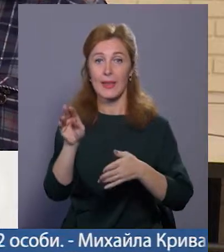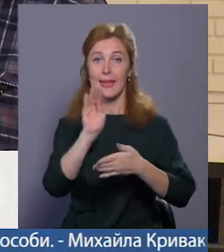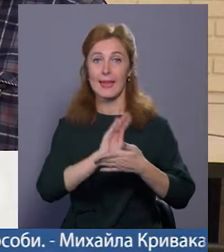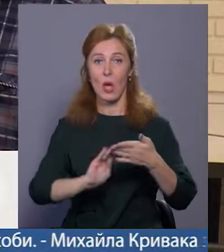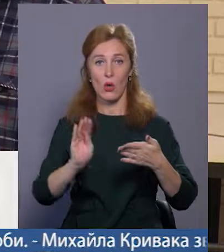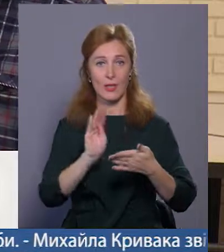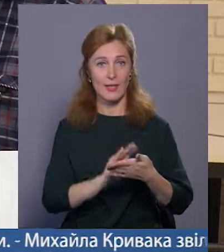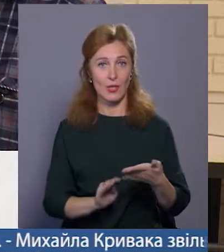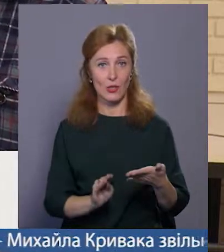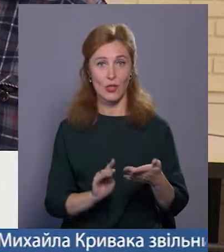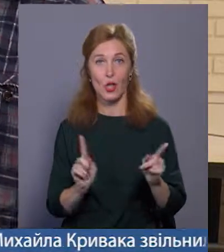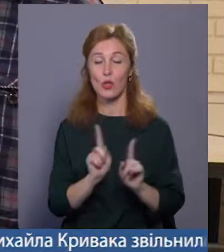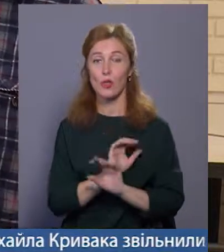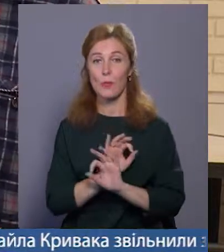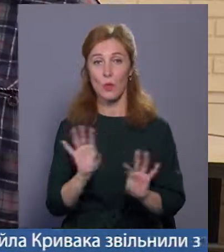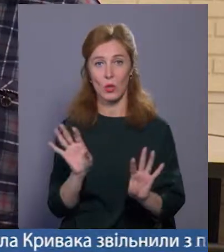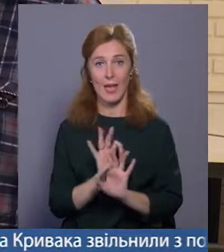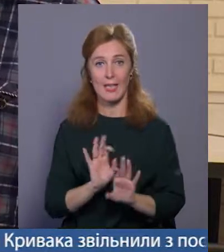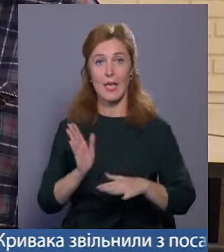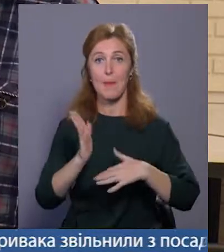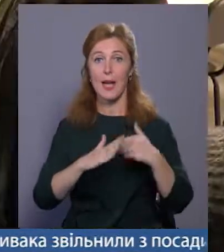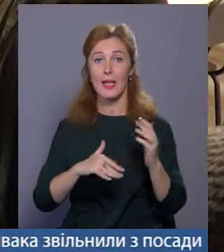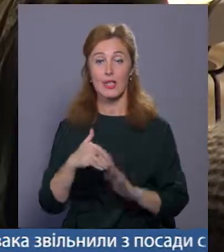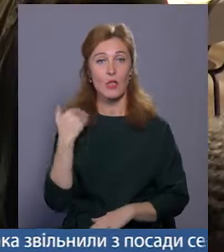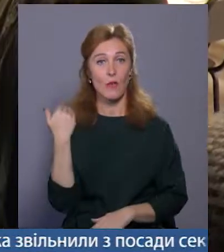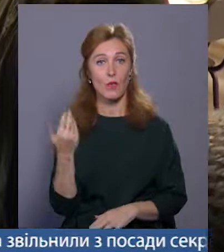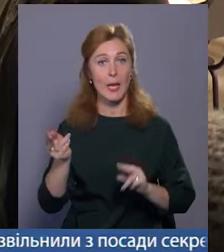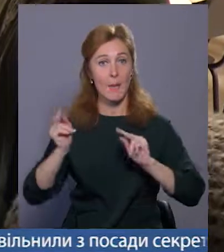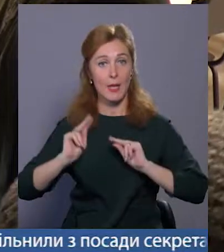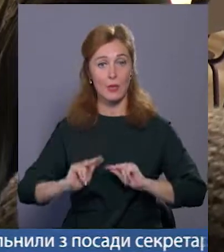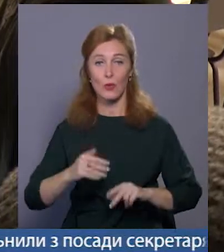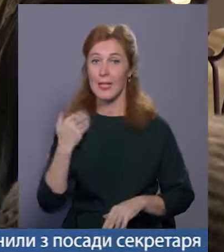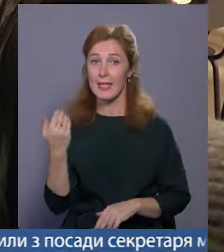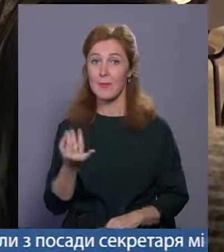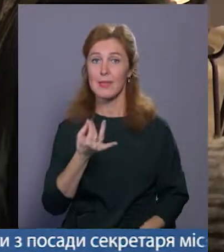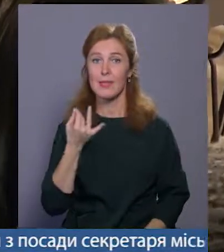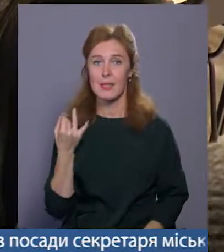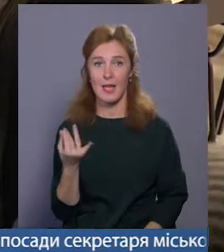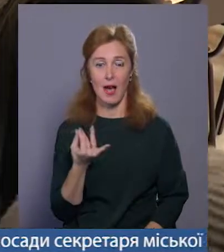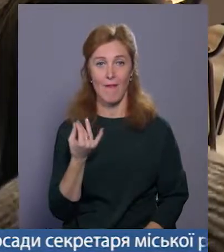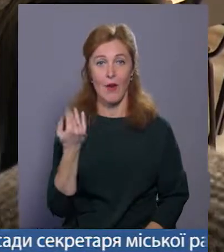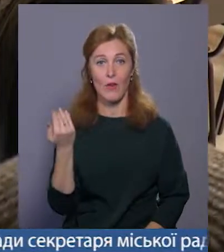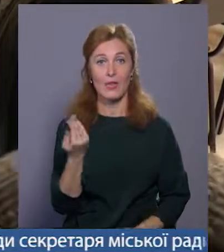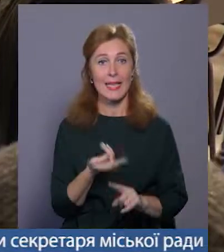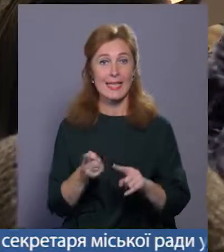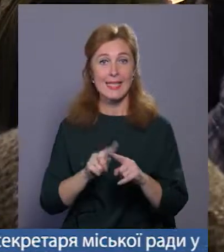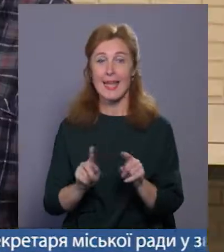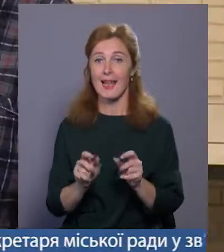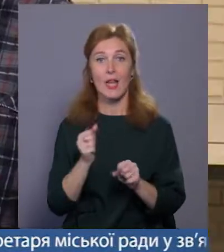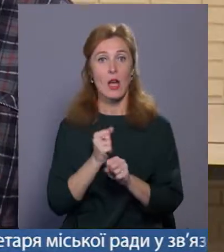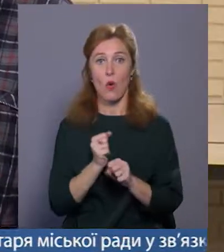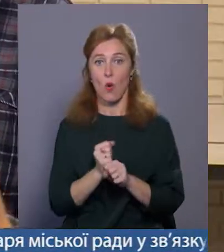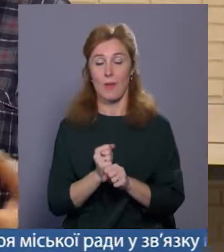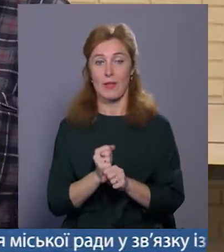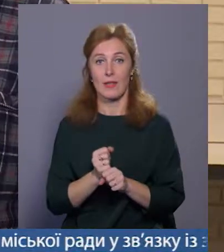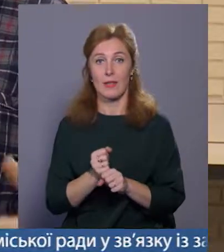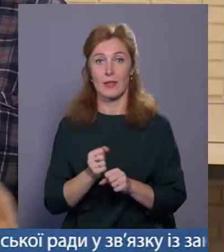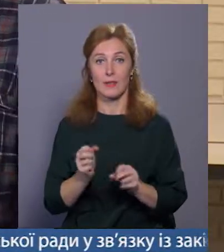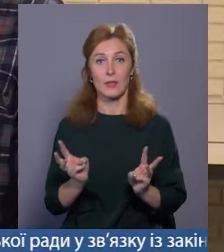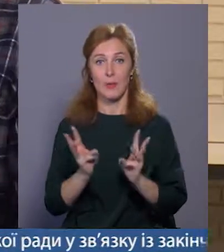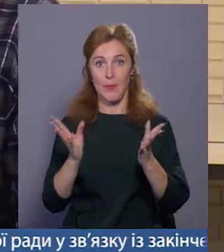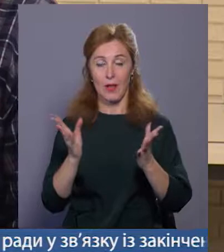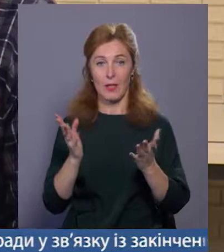теоретична якась щось пояснює, і практично вони працюють. Їм це цікаво, тобто вони це не роблять з-під палки. У нас взагалі не лишилося